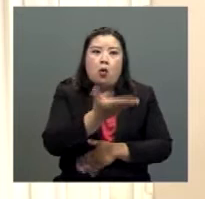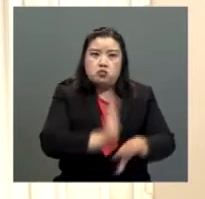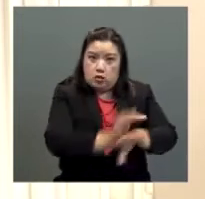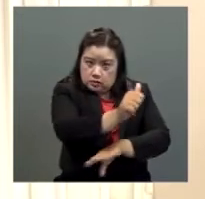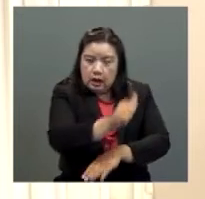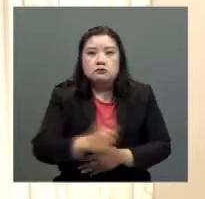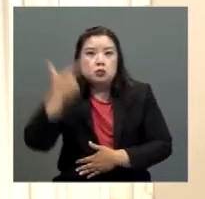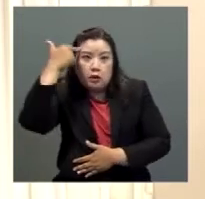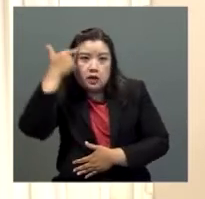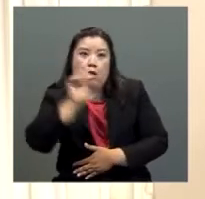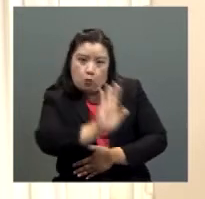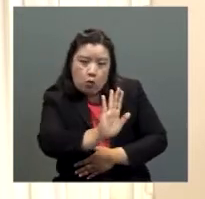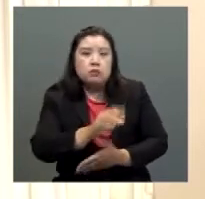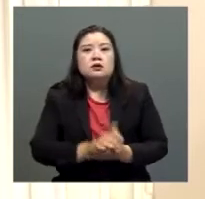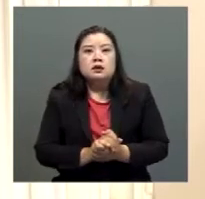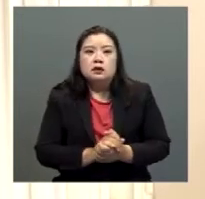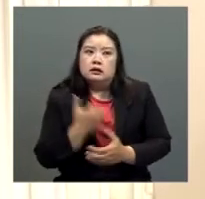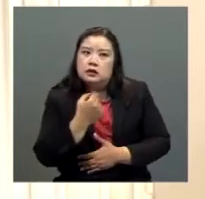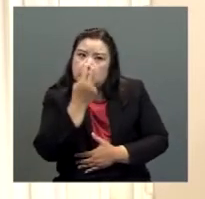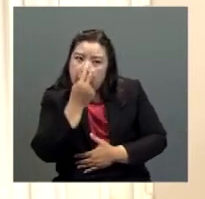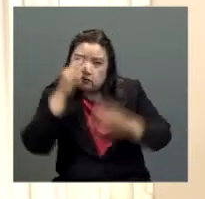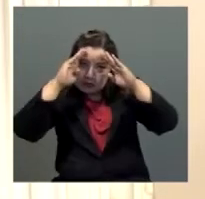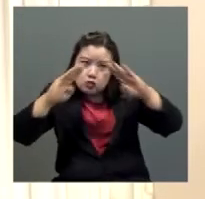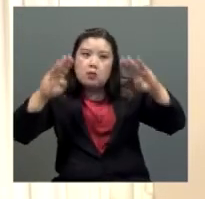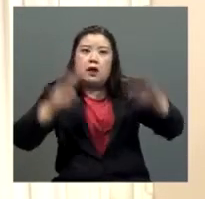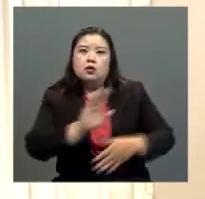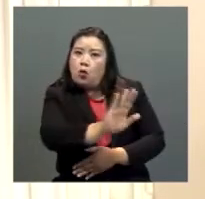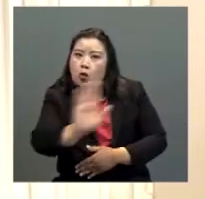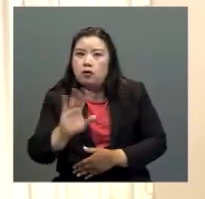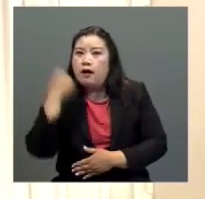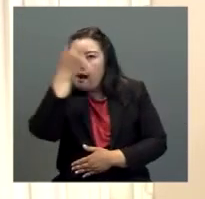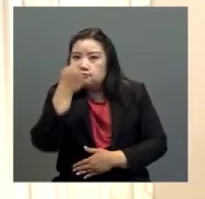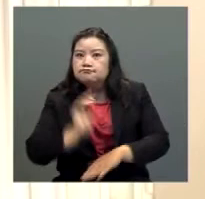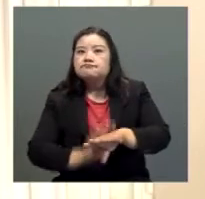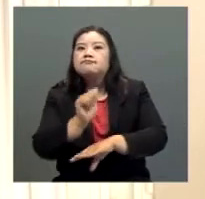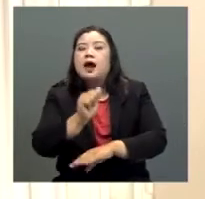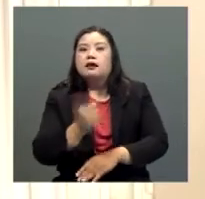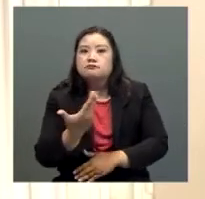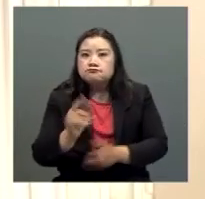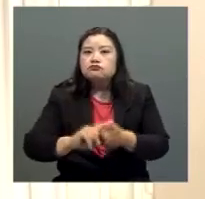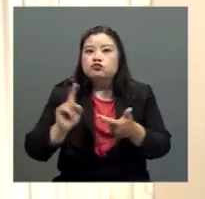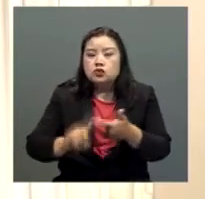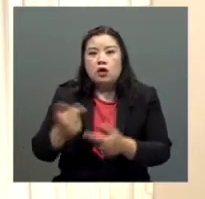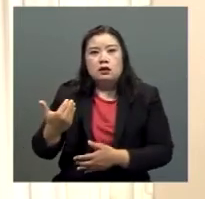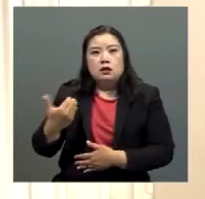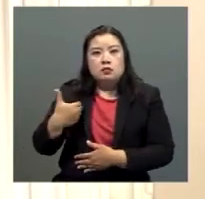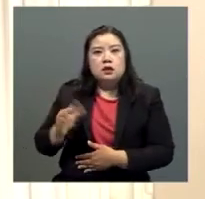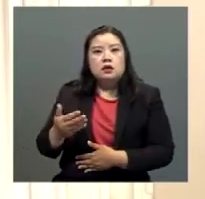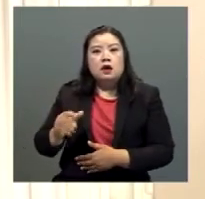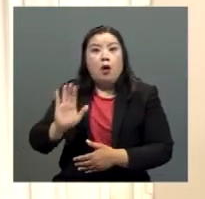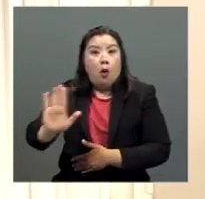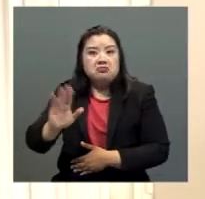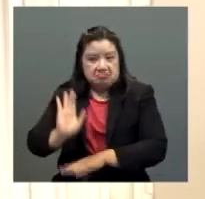าดหลักแหลมรวมทั้งมุมมองอันมีวิสัยทัศน์ของพวกท่านพร้อมกับใช้องค์กรที่มีศักยภาพสูงของ